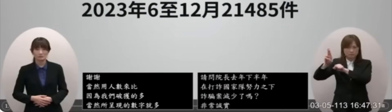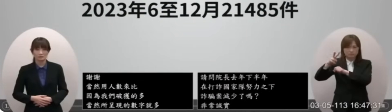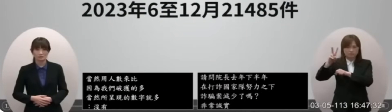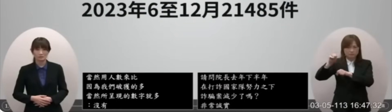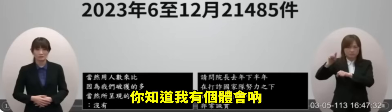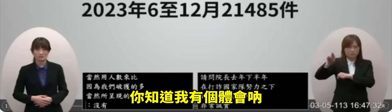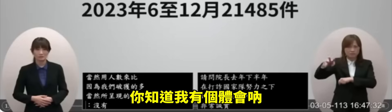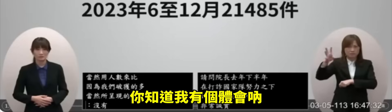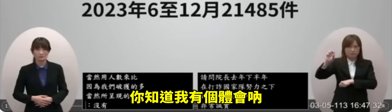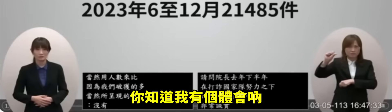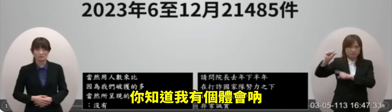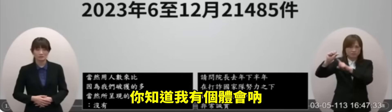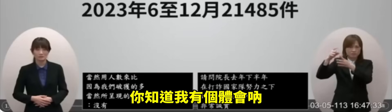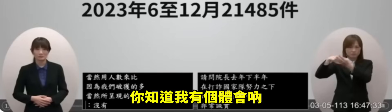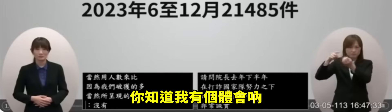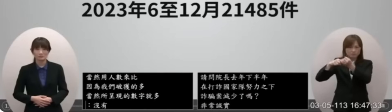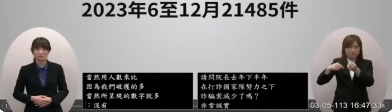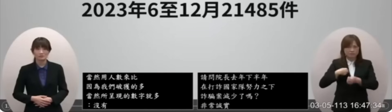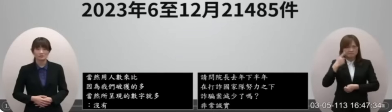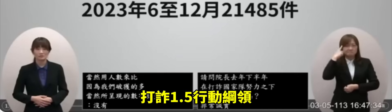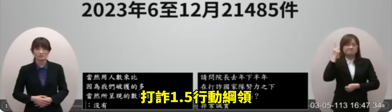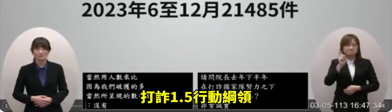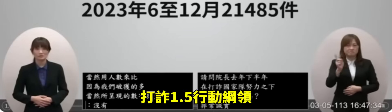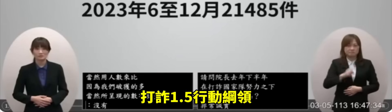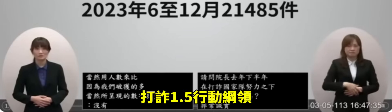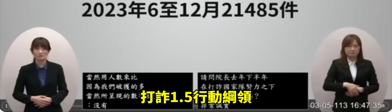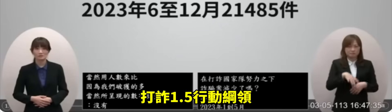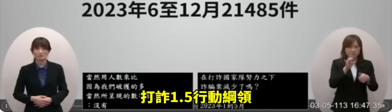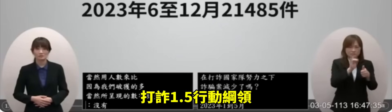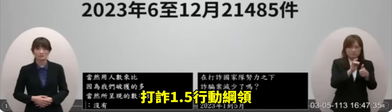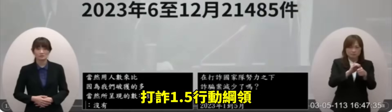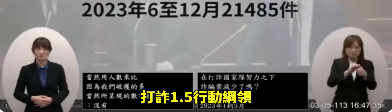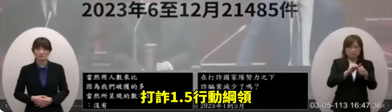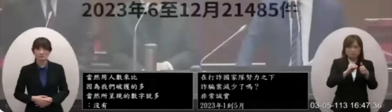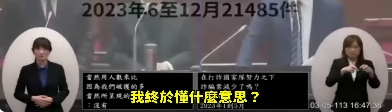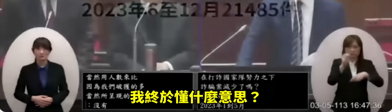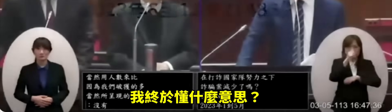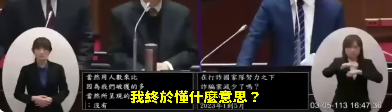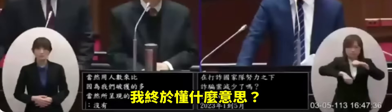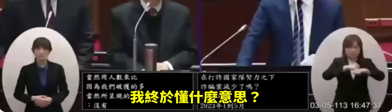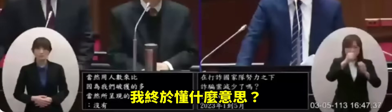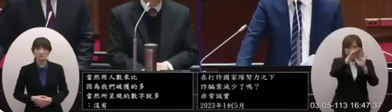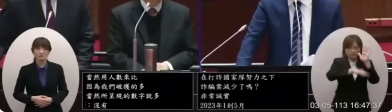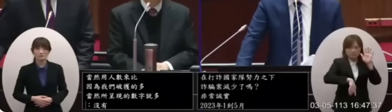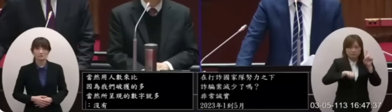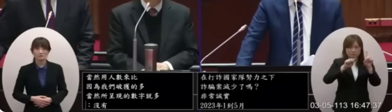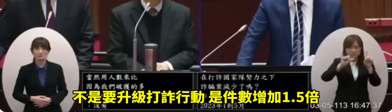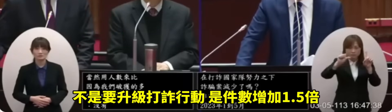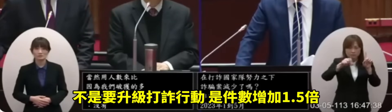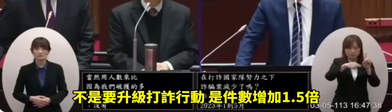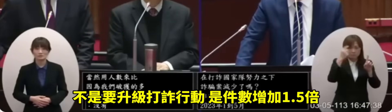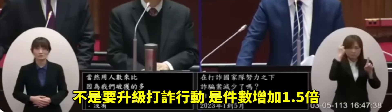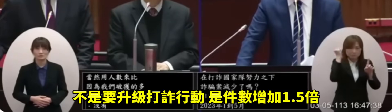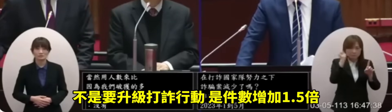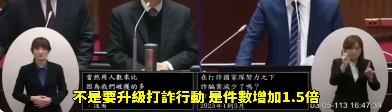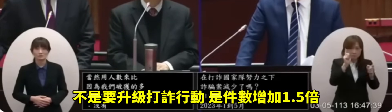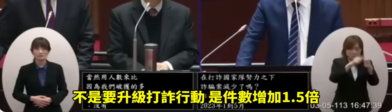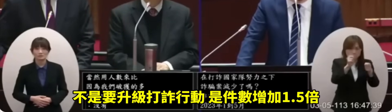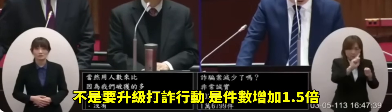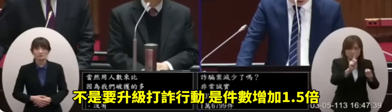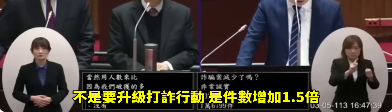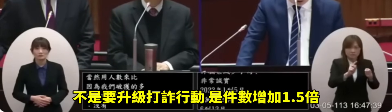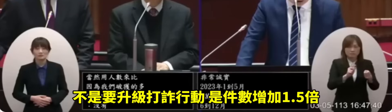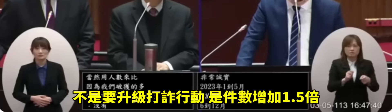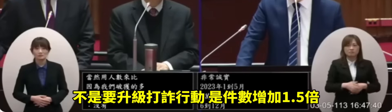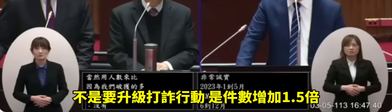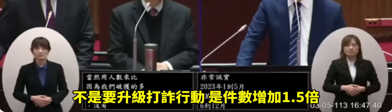21,485件。你知道我有个体会呢，打诈1.5行动纲领，我终于懂什么意思了。不是要升级打诈行